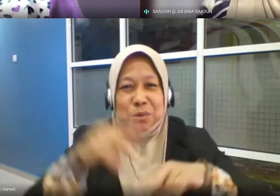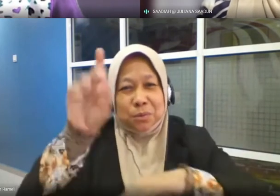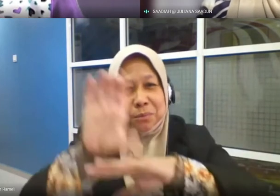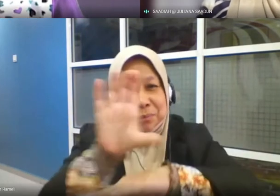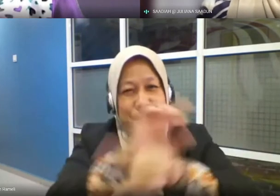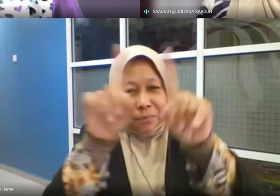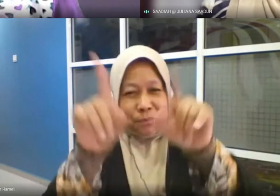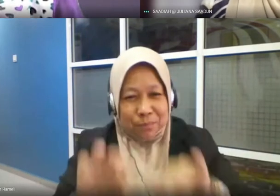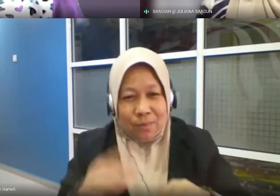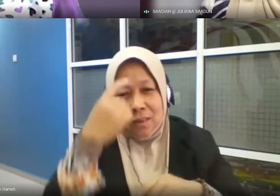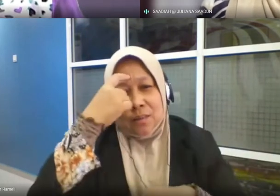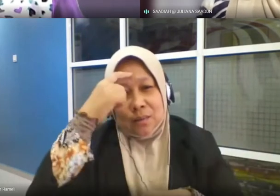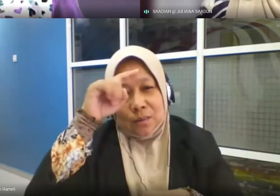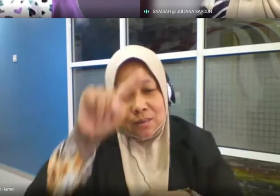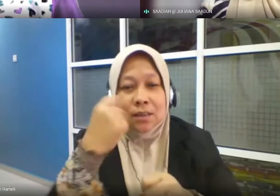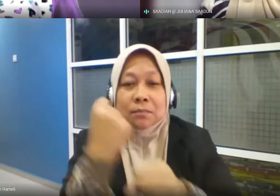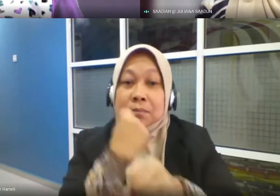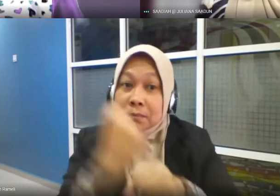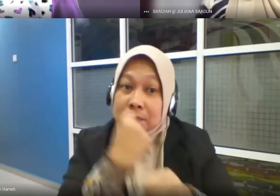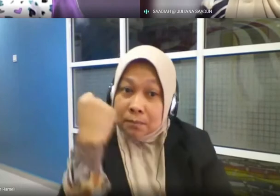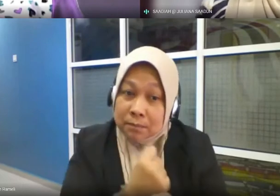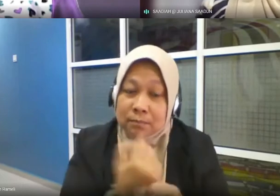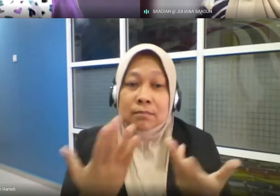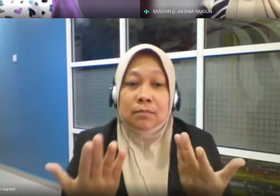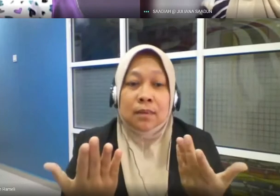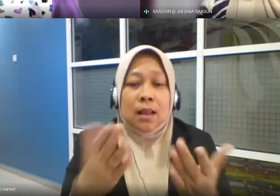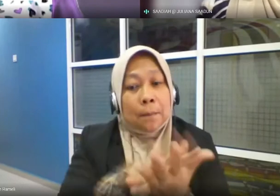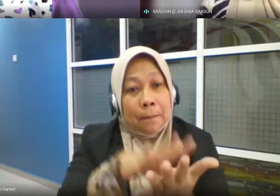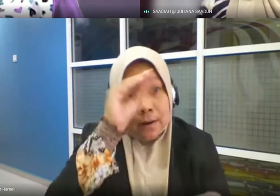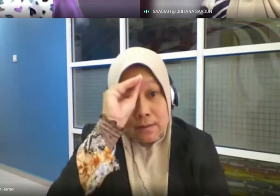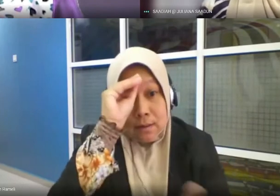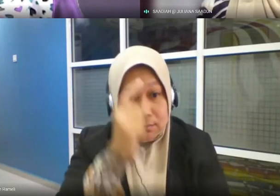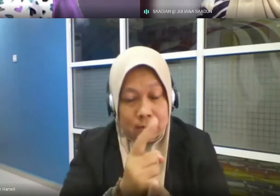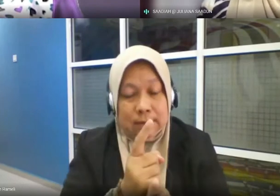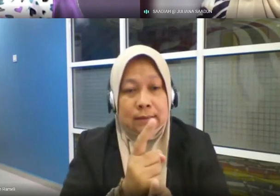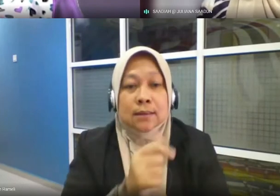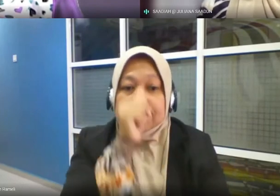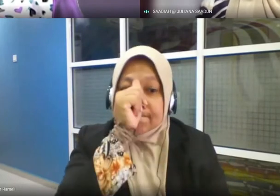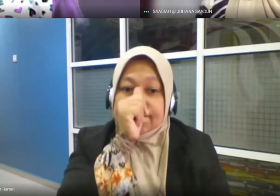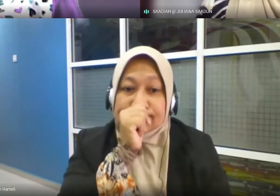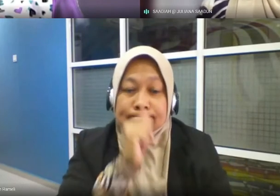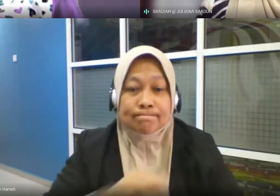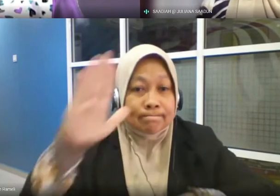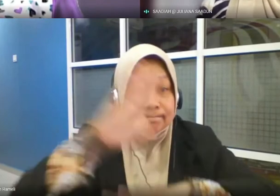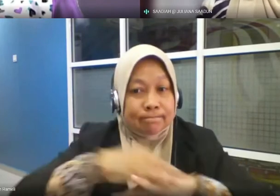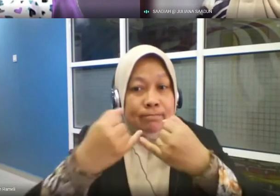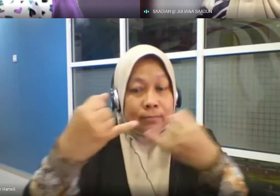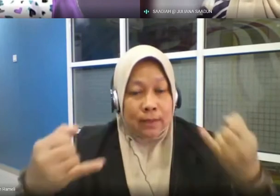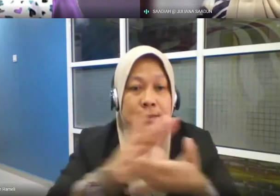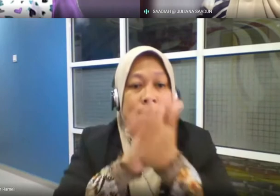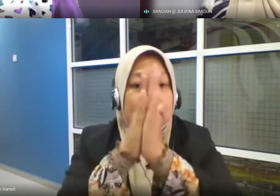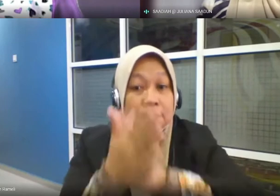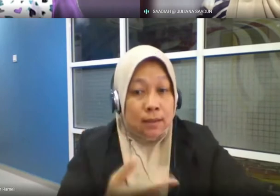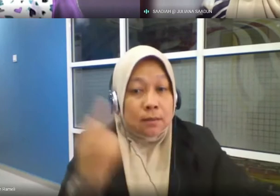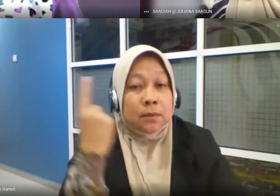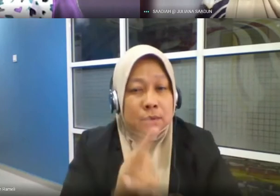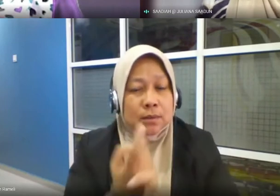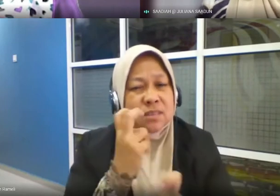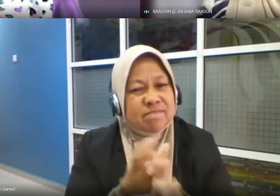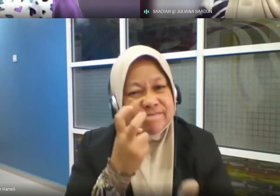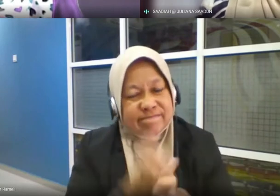ataupun lagi bagi yang bekerja ataupun belajar di atas talian ya. Maka dengan itu, walaupun ianya agak